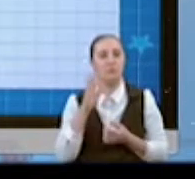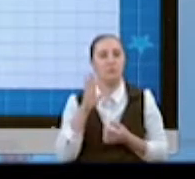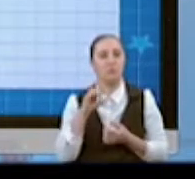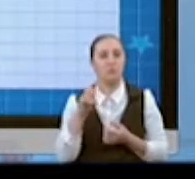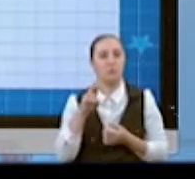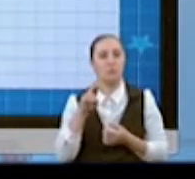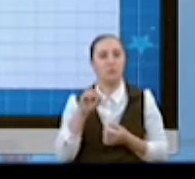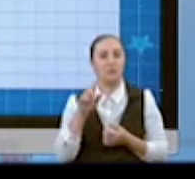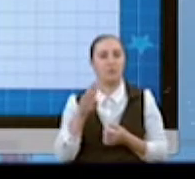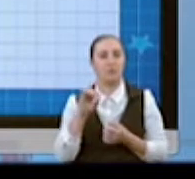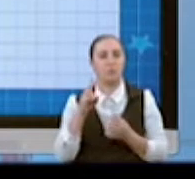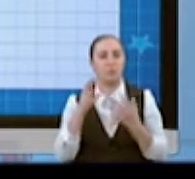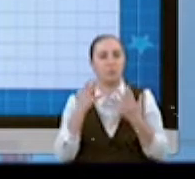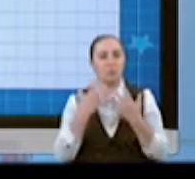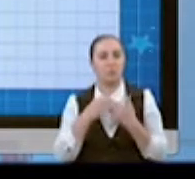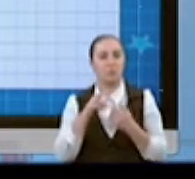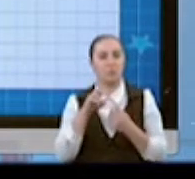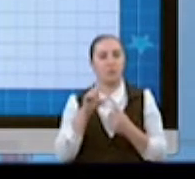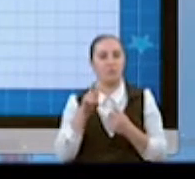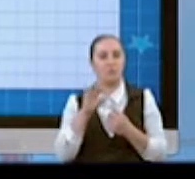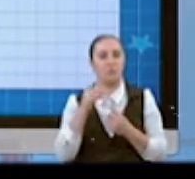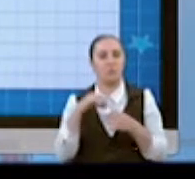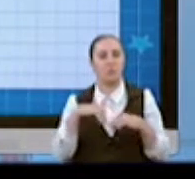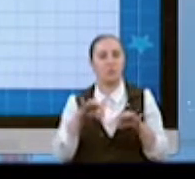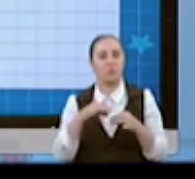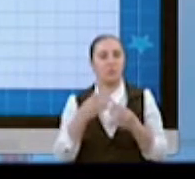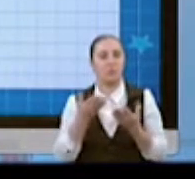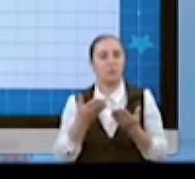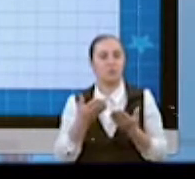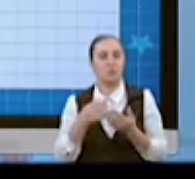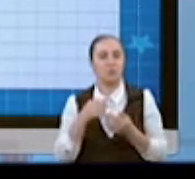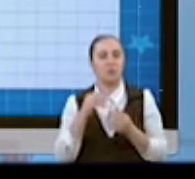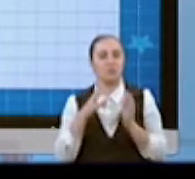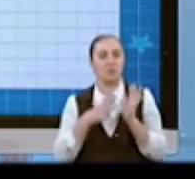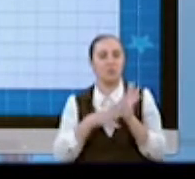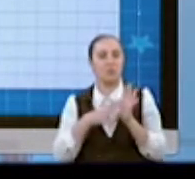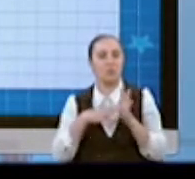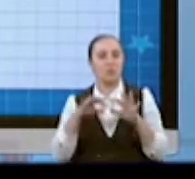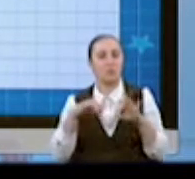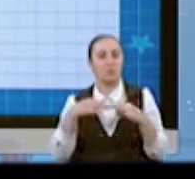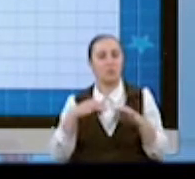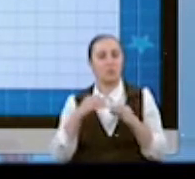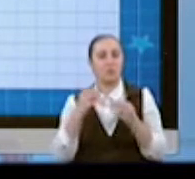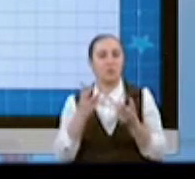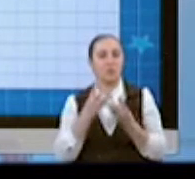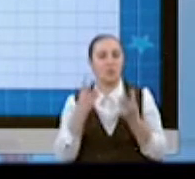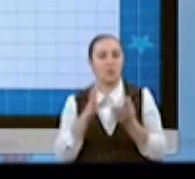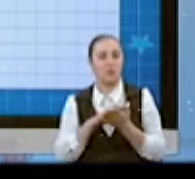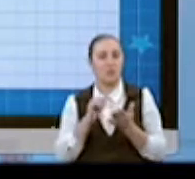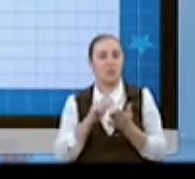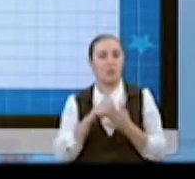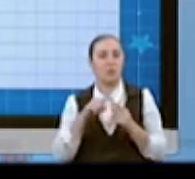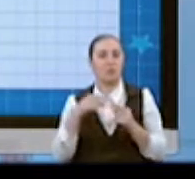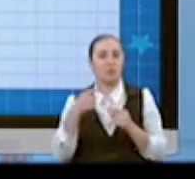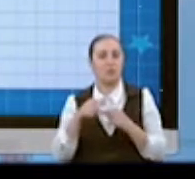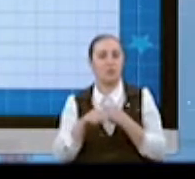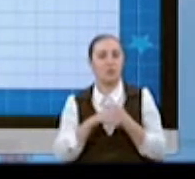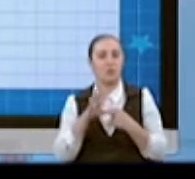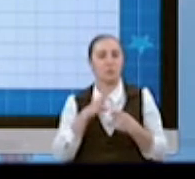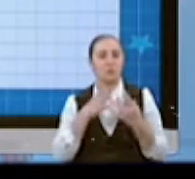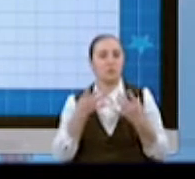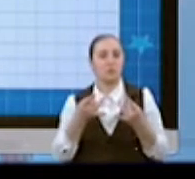Всюду Павлику почет. Павел блинчики печет. 9 блинчиков сгорело, а последний был